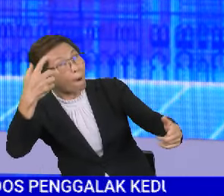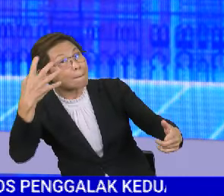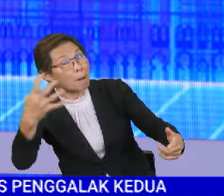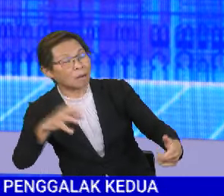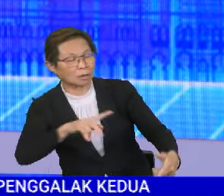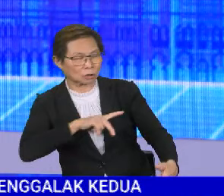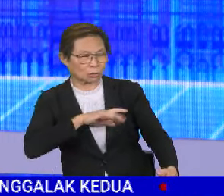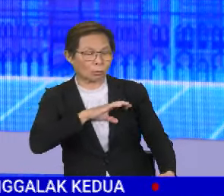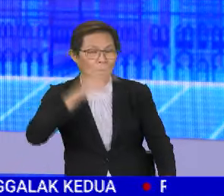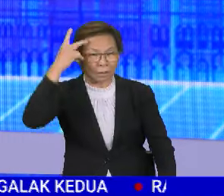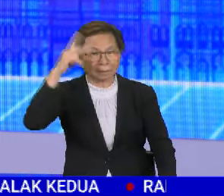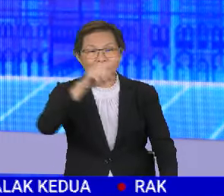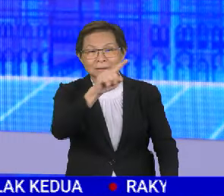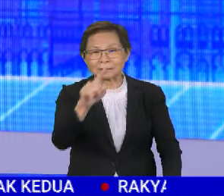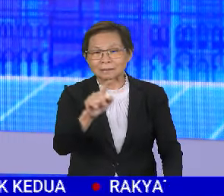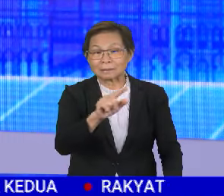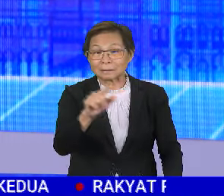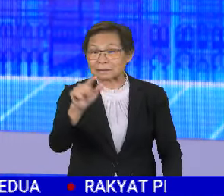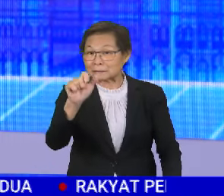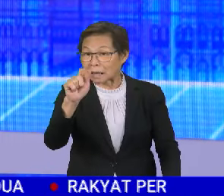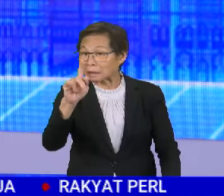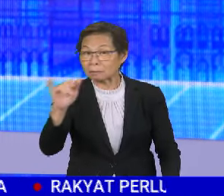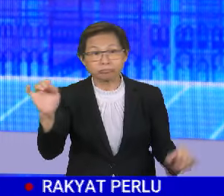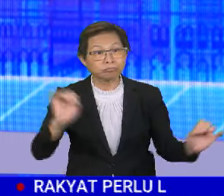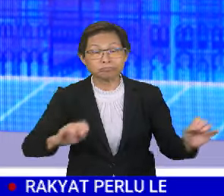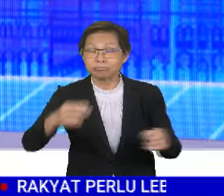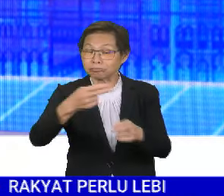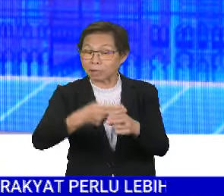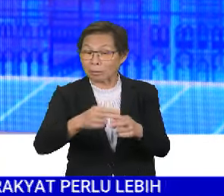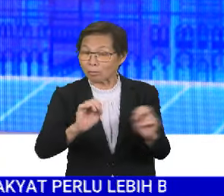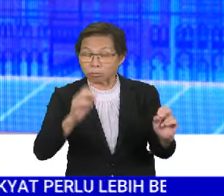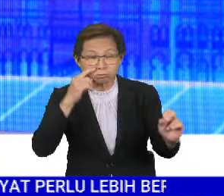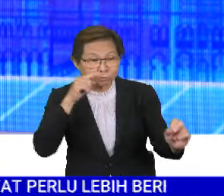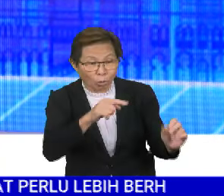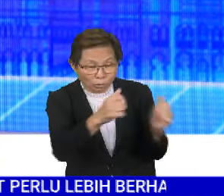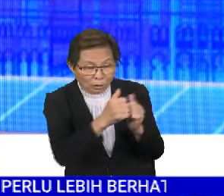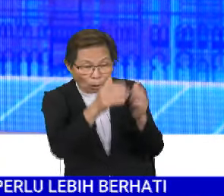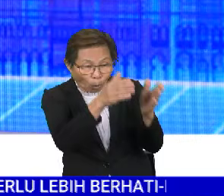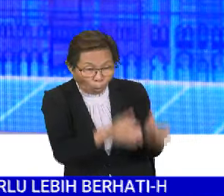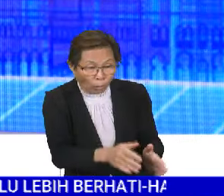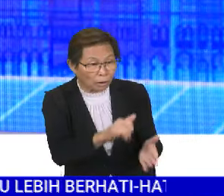Polis Kelantan, Datuk Muhammad Zaki Harun berkata, tiada sebarang pengenalan diri ditemui bersama mangsa.